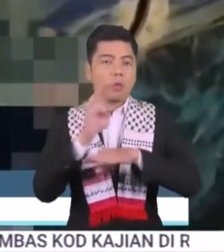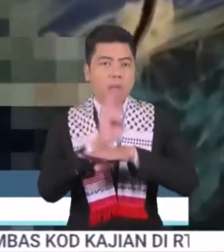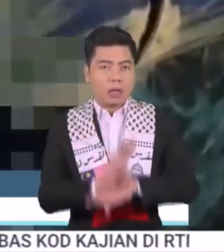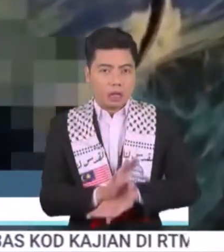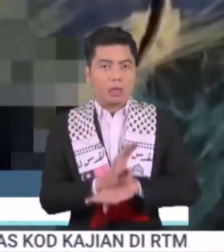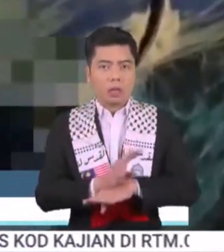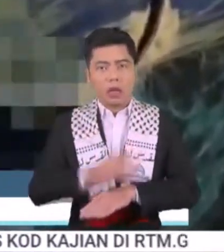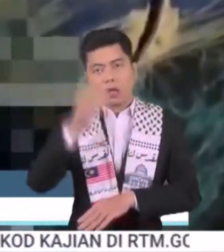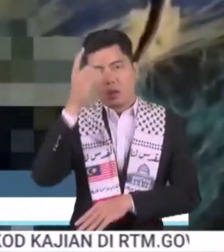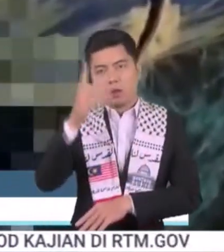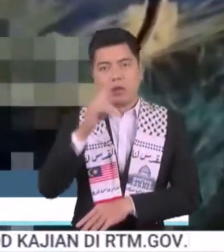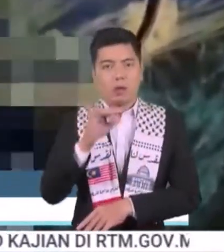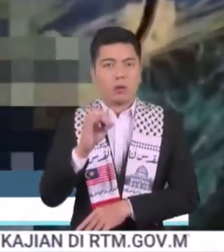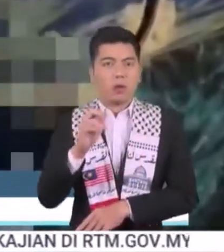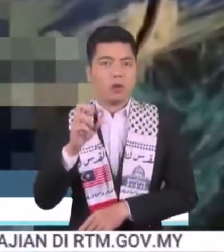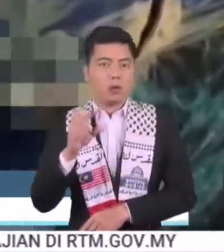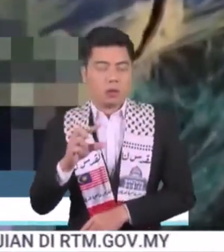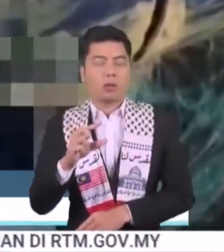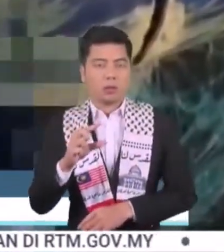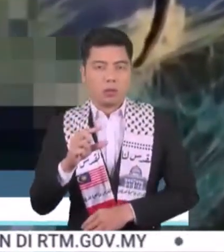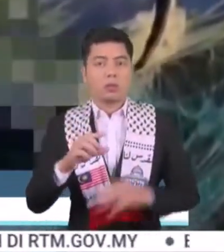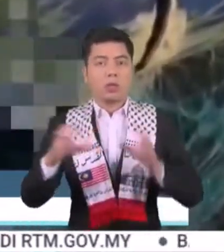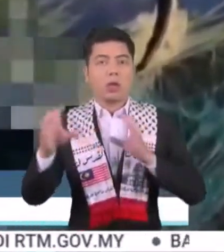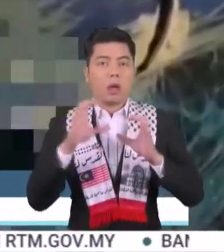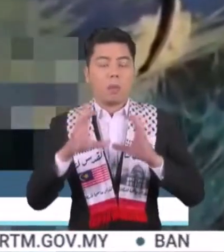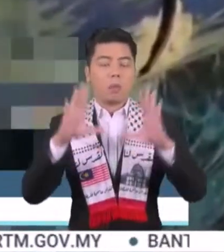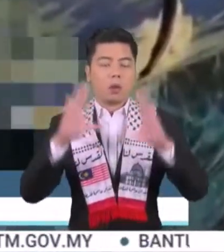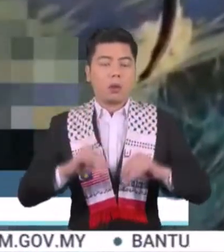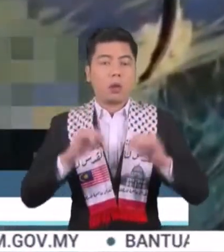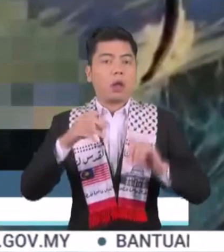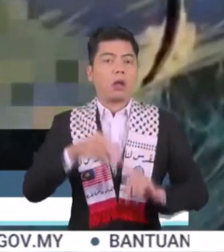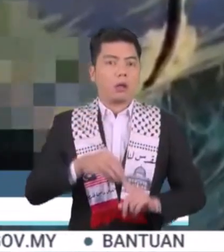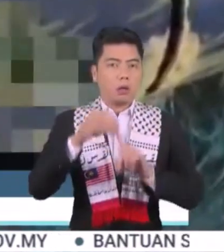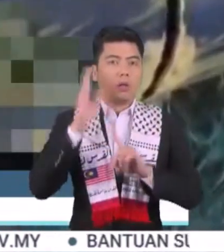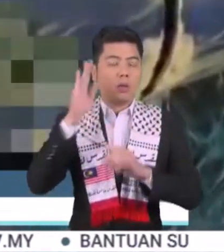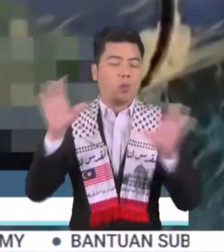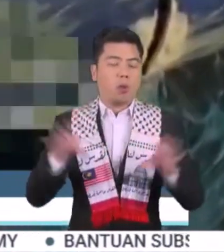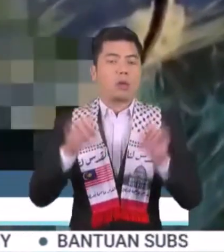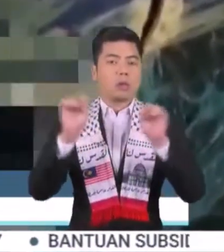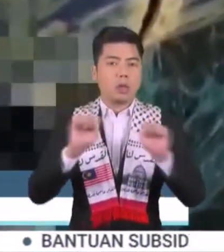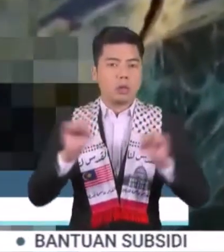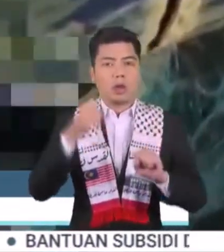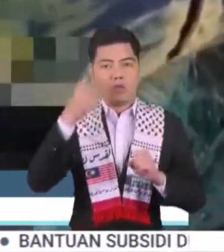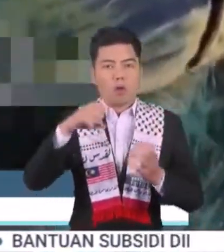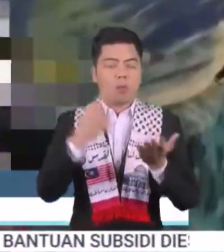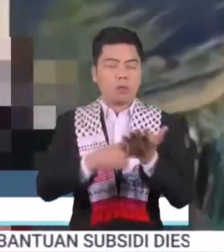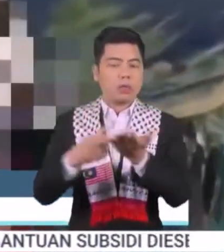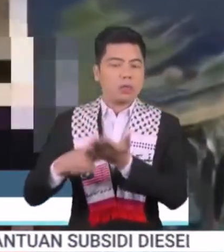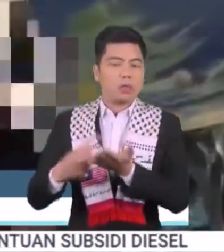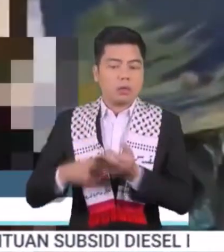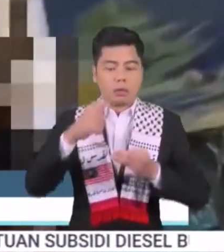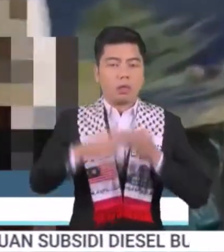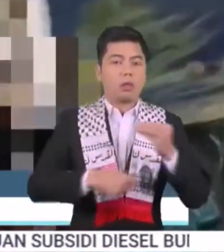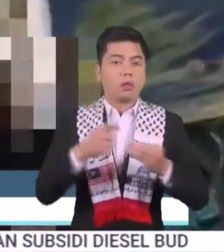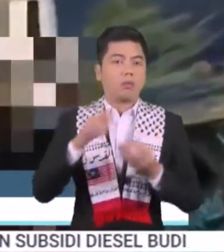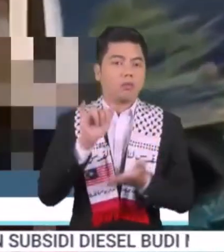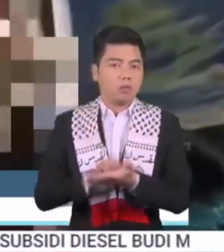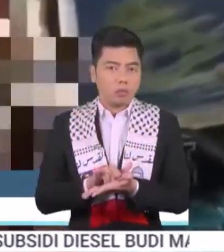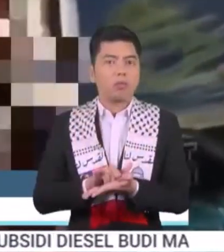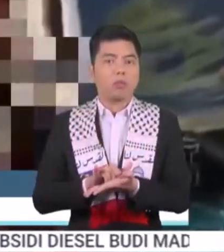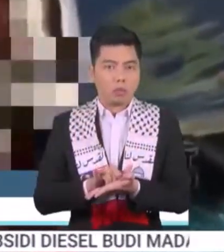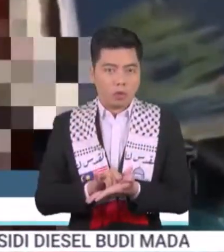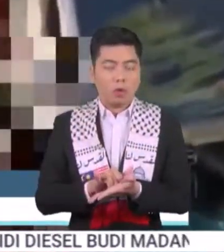seni dan budaya Datuk Seri Tion King sing berkata satu mesyuarat khas akan diadakan Selasa ini bagi membincangkan mengenai nahas